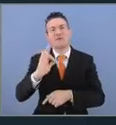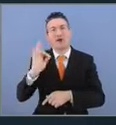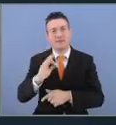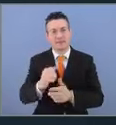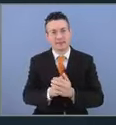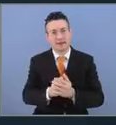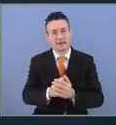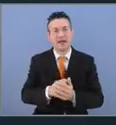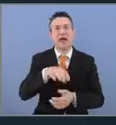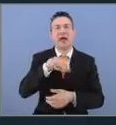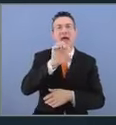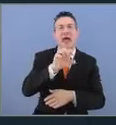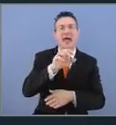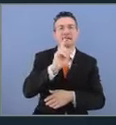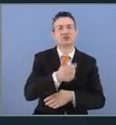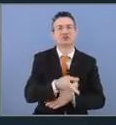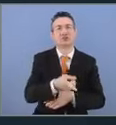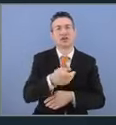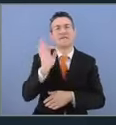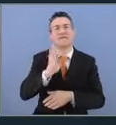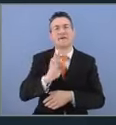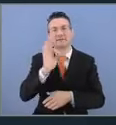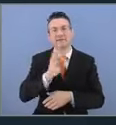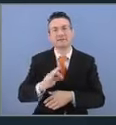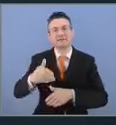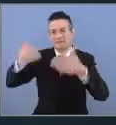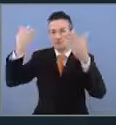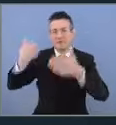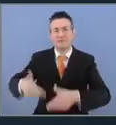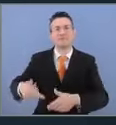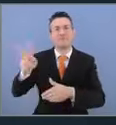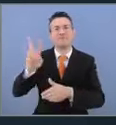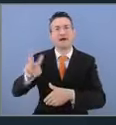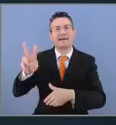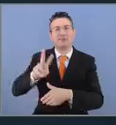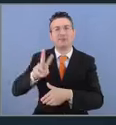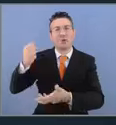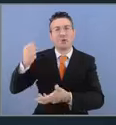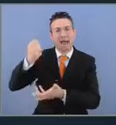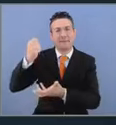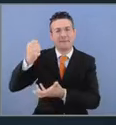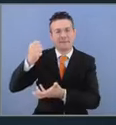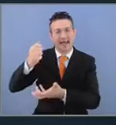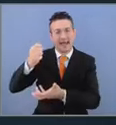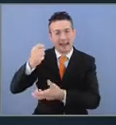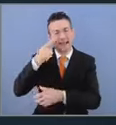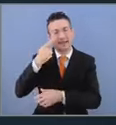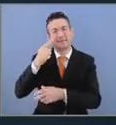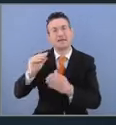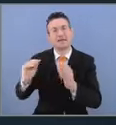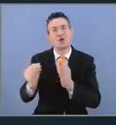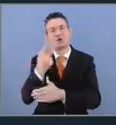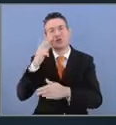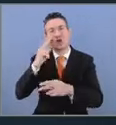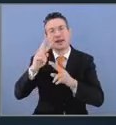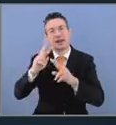Funder è una piattaforma di venture capital che esamina il potenziale dell'innovazione tecnologica